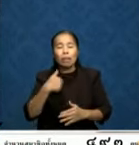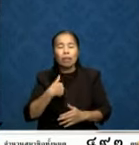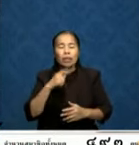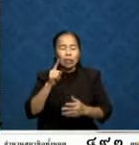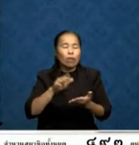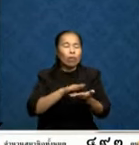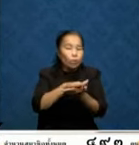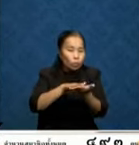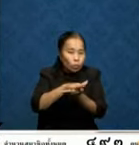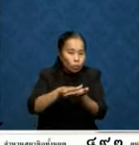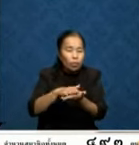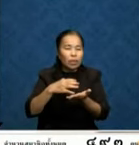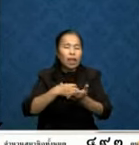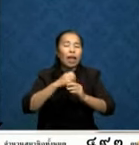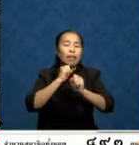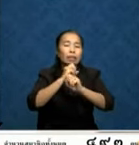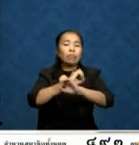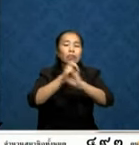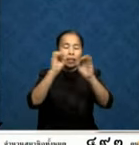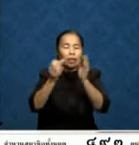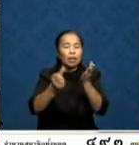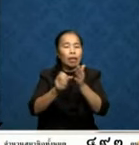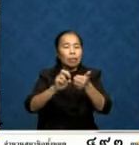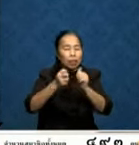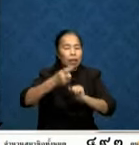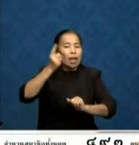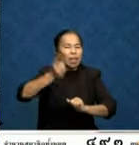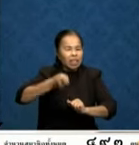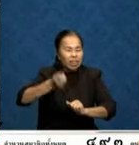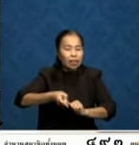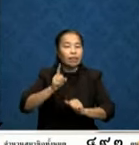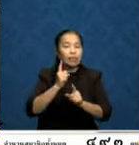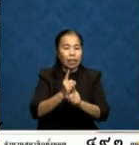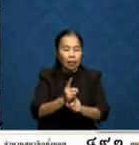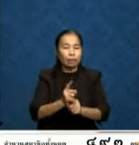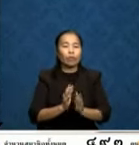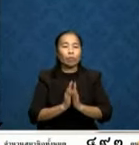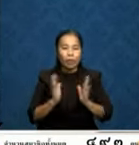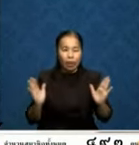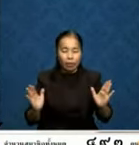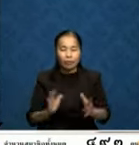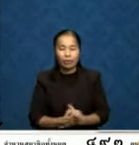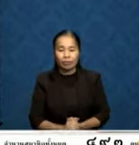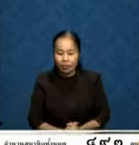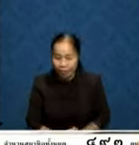ากให้เป็นที่โปร่งใสแล้วก็แก้ปัญหาจากโครงสร้างเท่านั้นแหละครับขอบคุณมากครับ